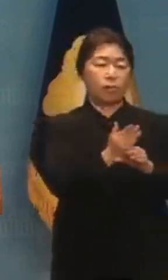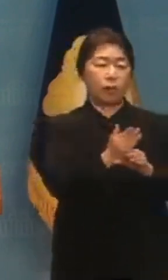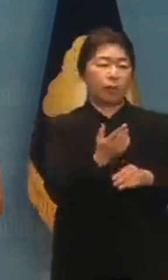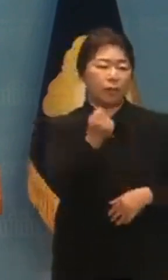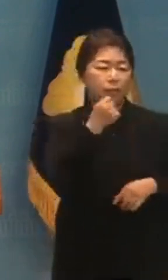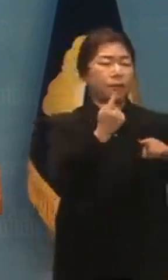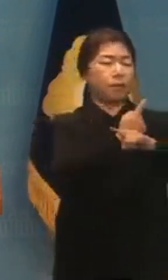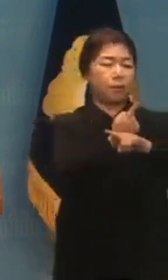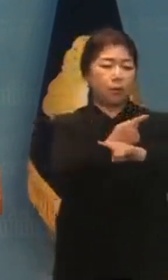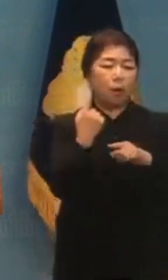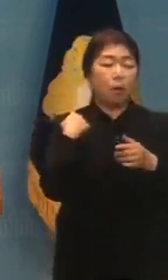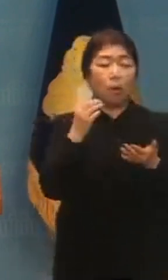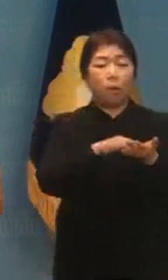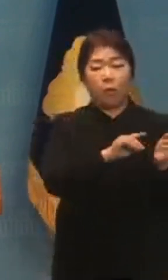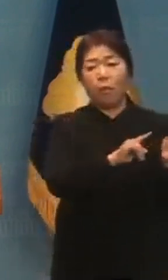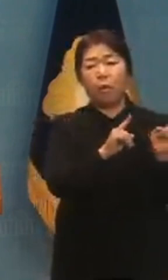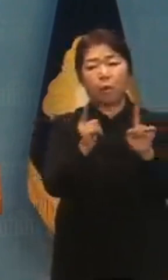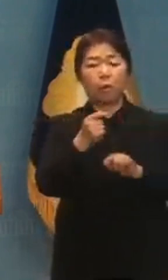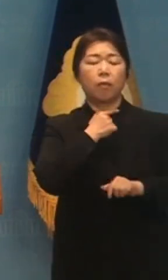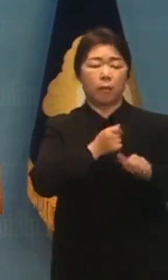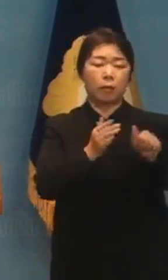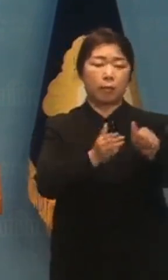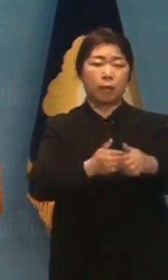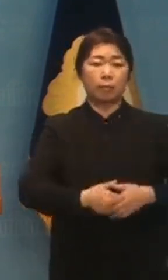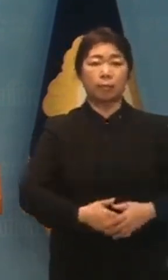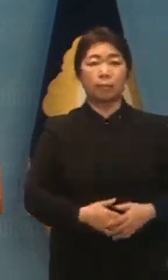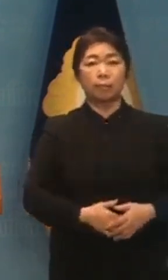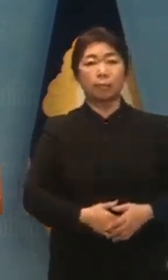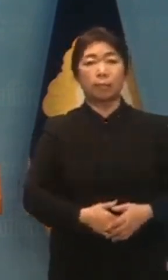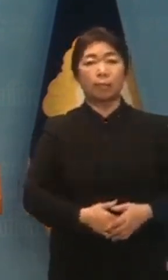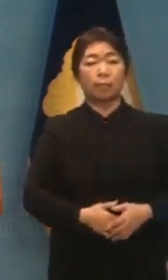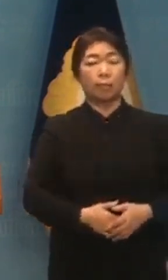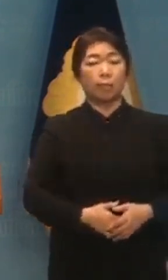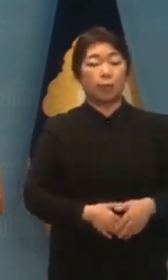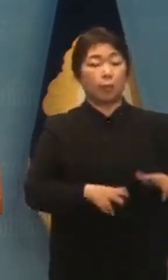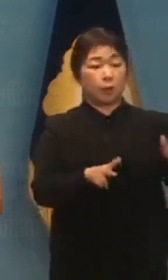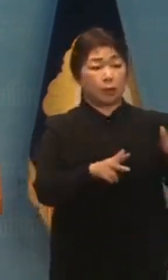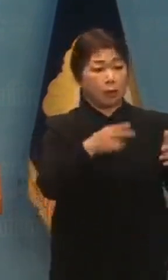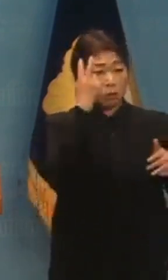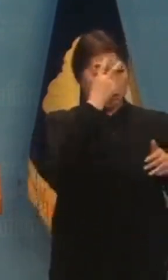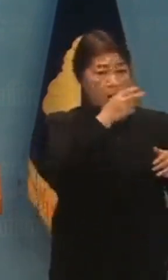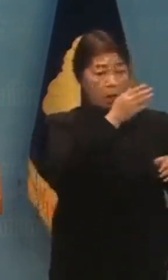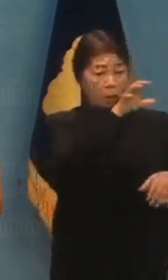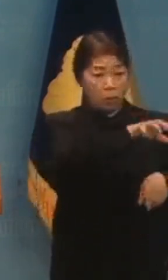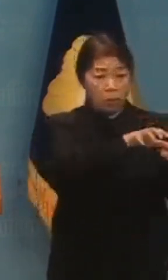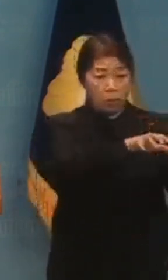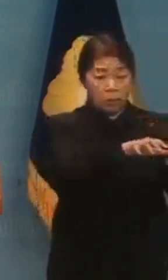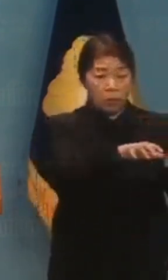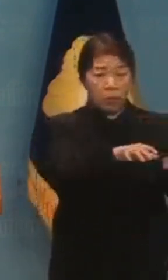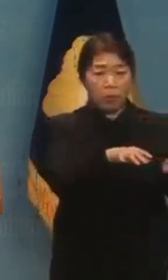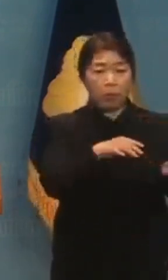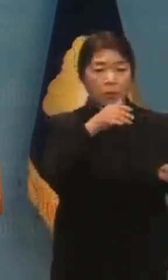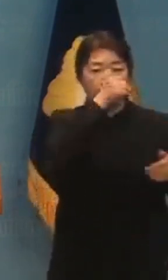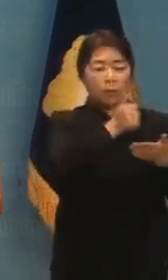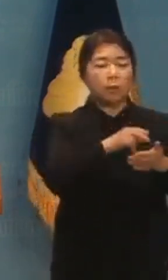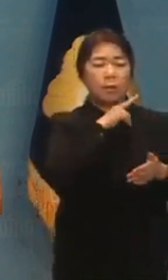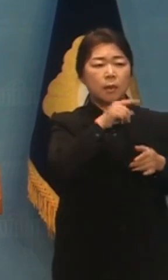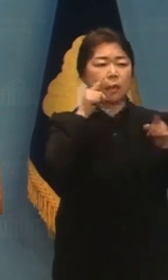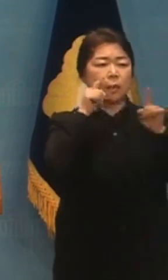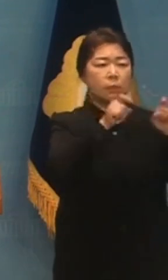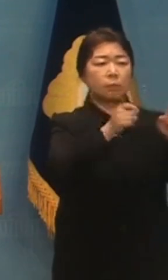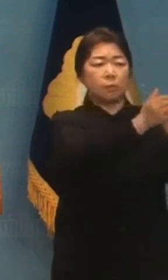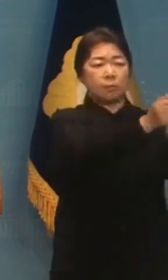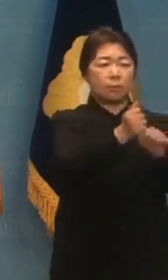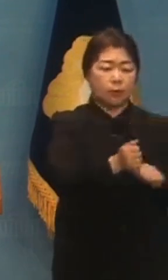빠른 치유와 회복을 기원합니다. 아직 수사기관에서는 피의자의